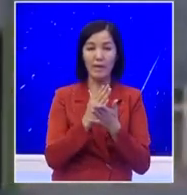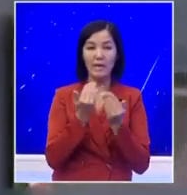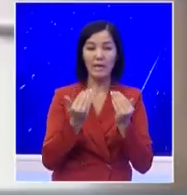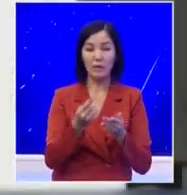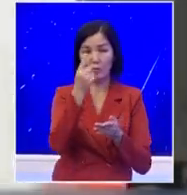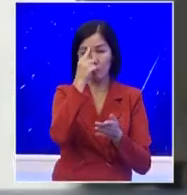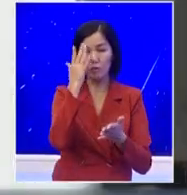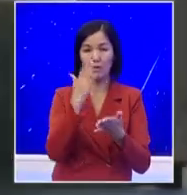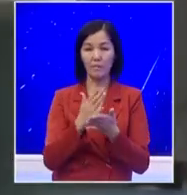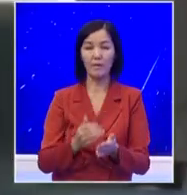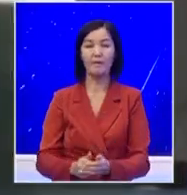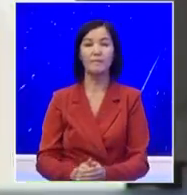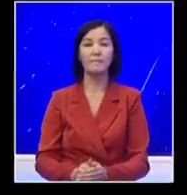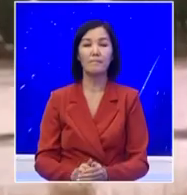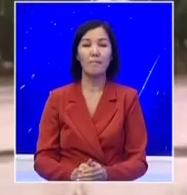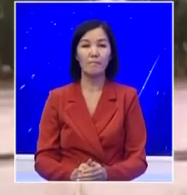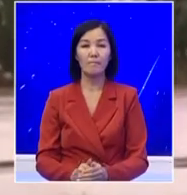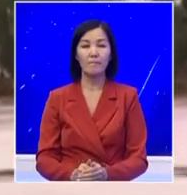да жетті.